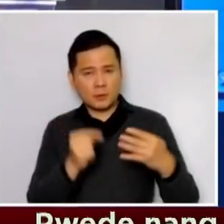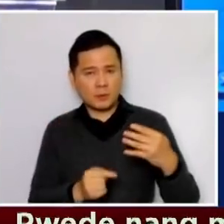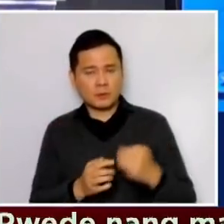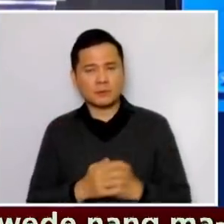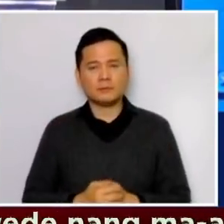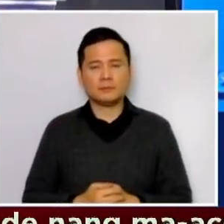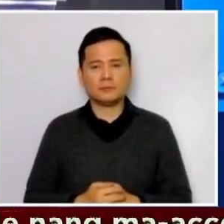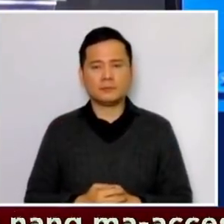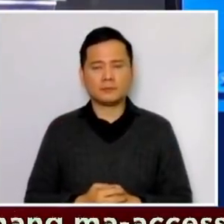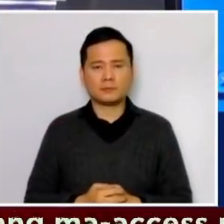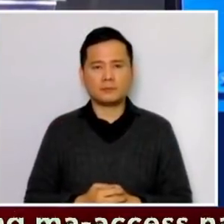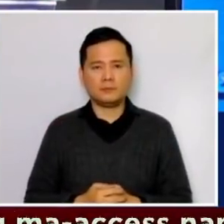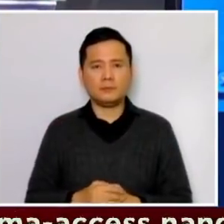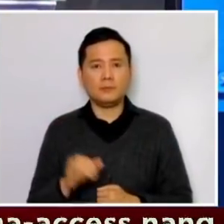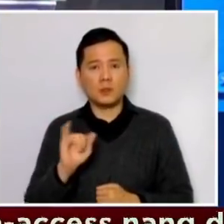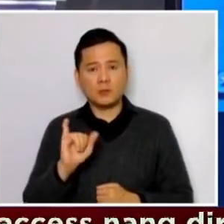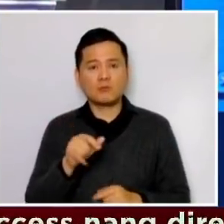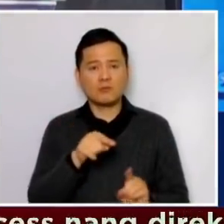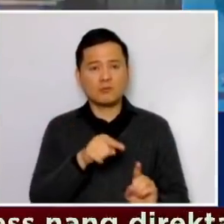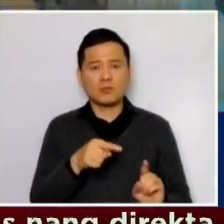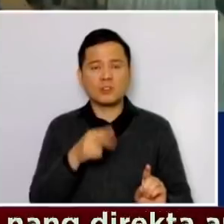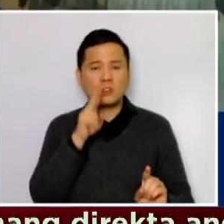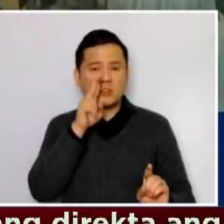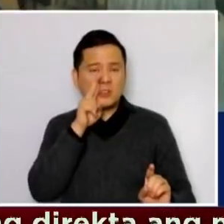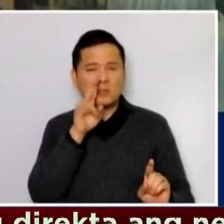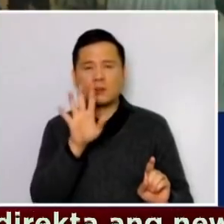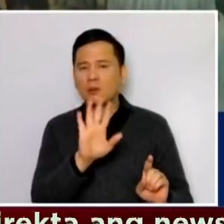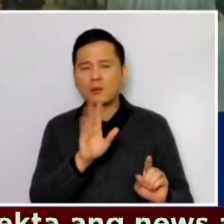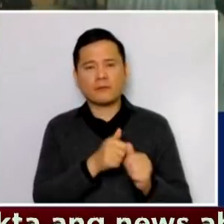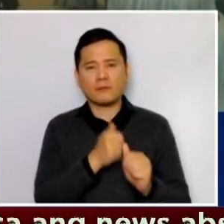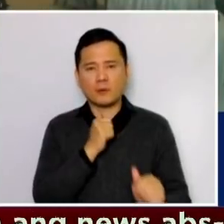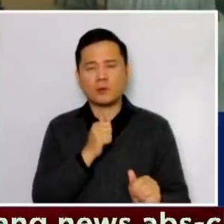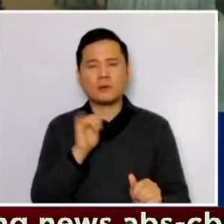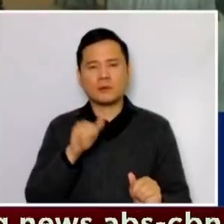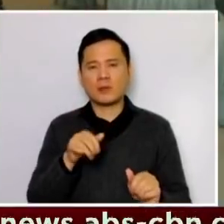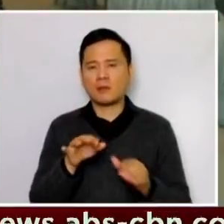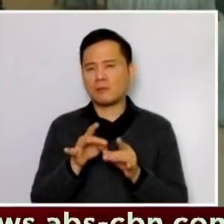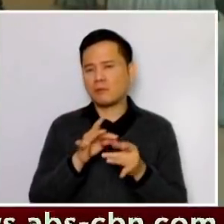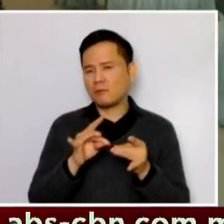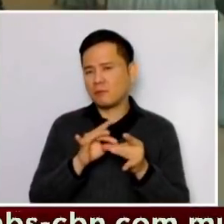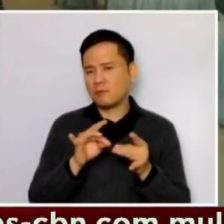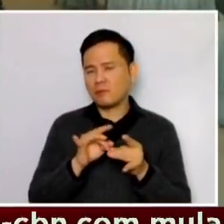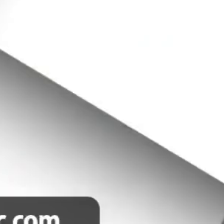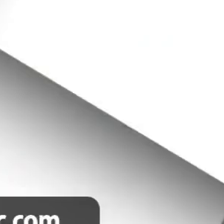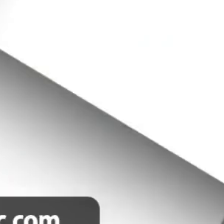walang dahas at pandaraya. Willard Cheng, ABS-CBN News.